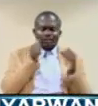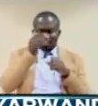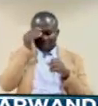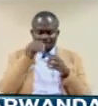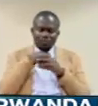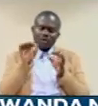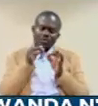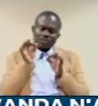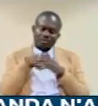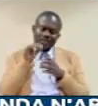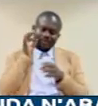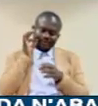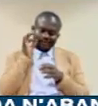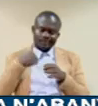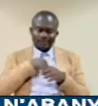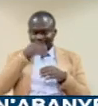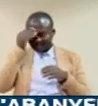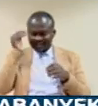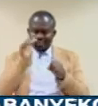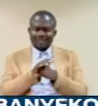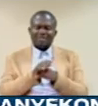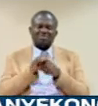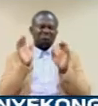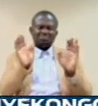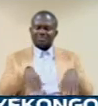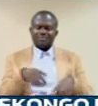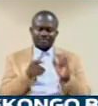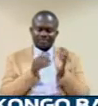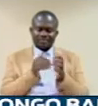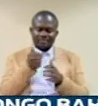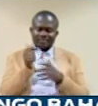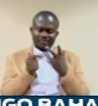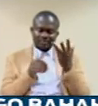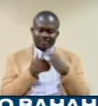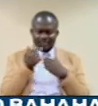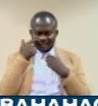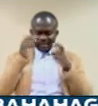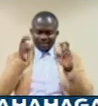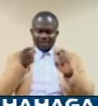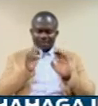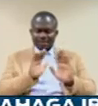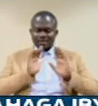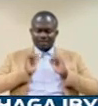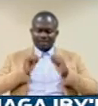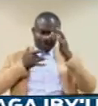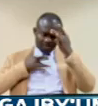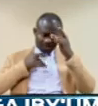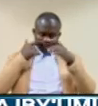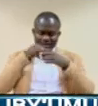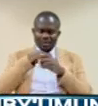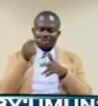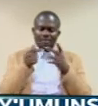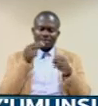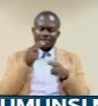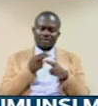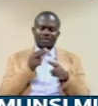imboga n'imbuto. Dukunda kubyibagirwa tukabyirengagiza, ariko ibyo ngibyo twabonye ko nibyo biturinda indwara. Tubonamo ubundi ibyo